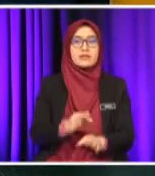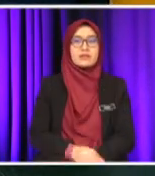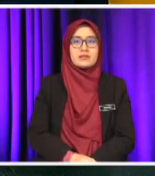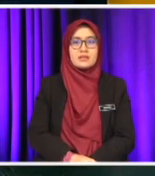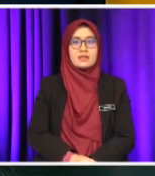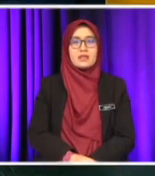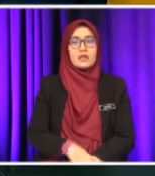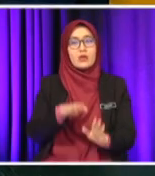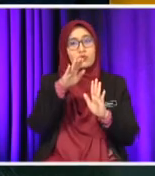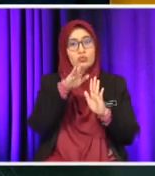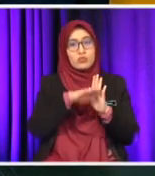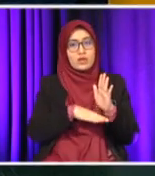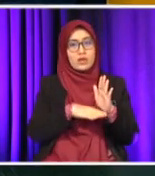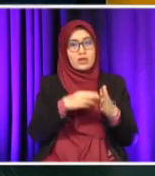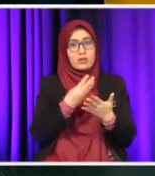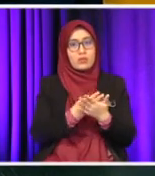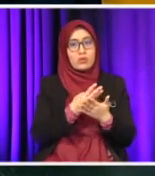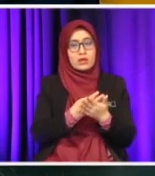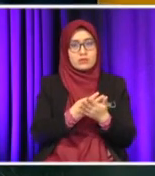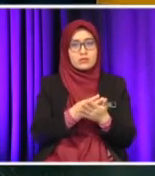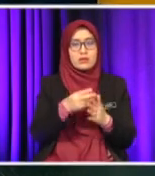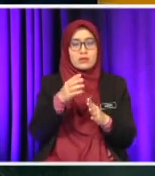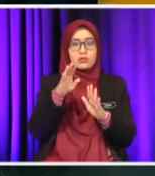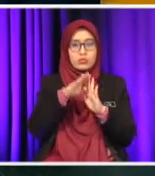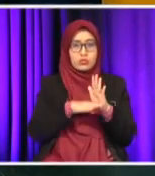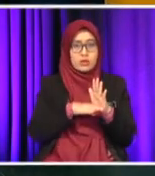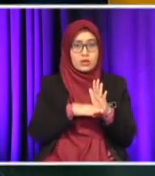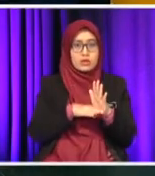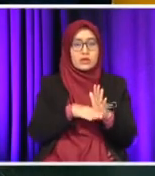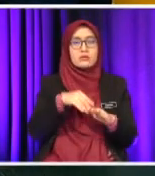kalau boleh modal sedikit untung banyak